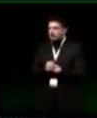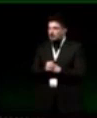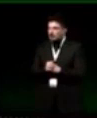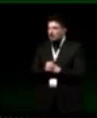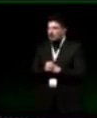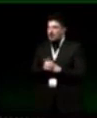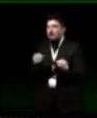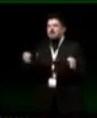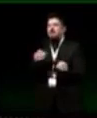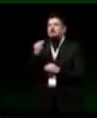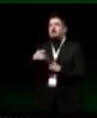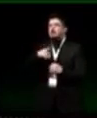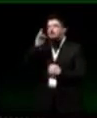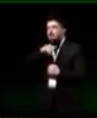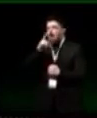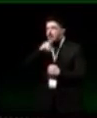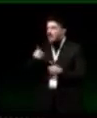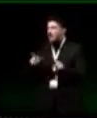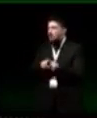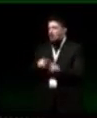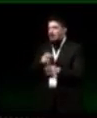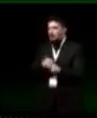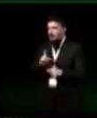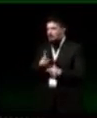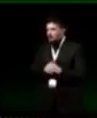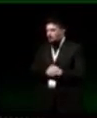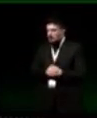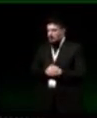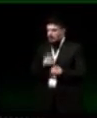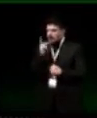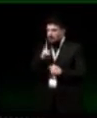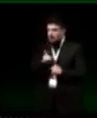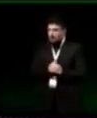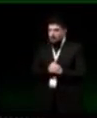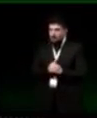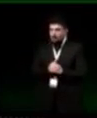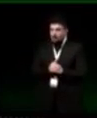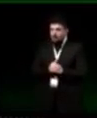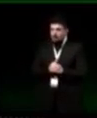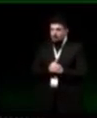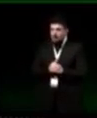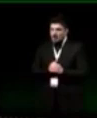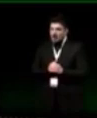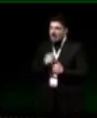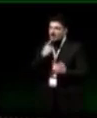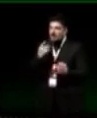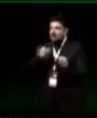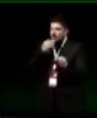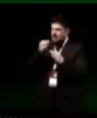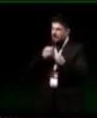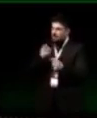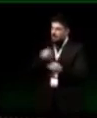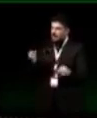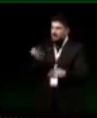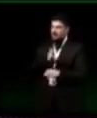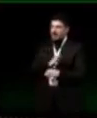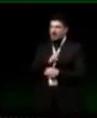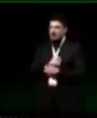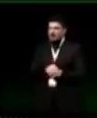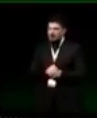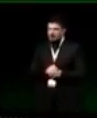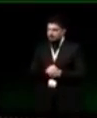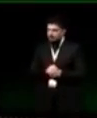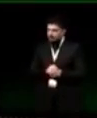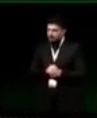sempre e comunque male, come racconta. Non è vero, e lo ha spiegato molto bene Veltroni prima, che la nostra